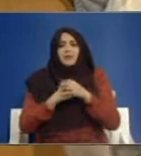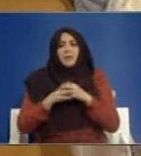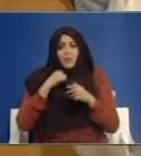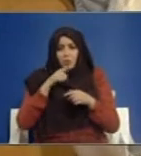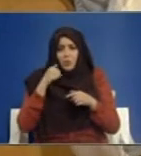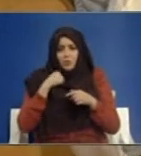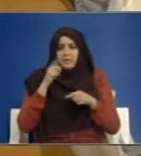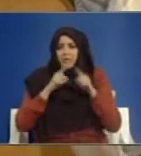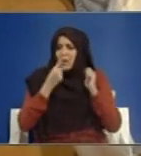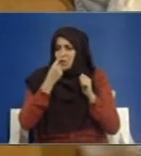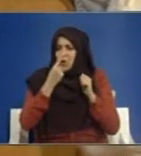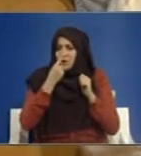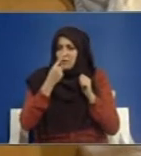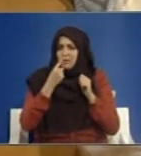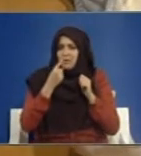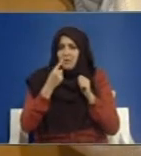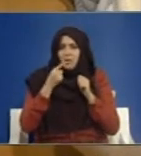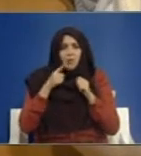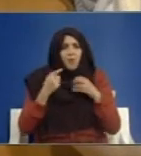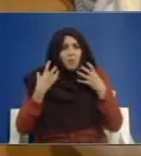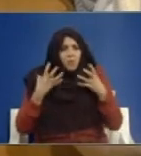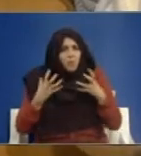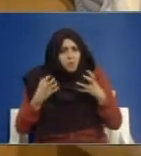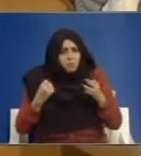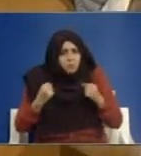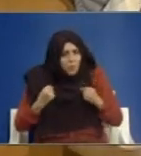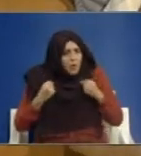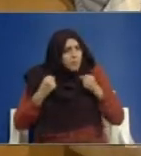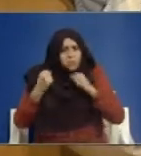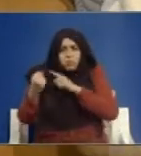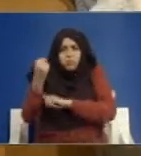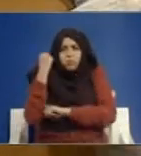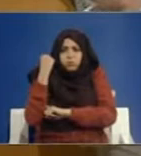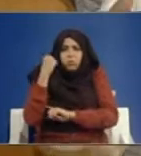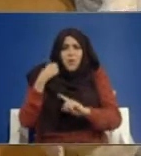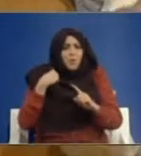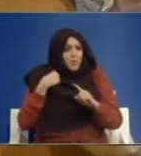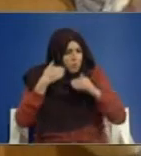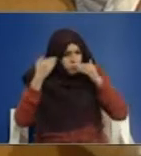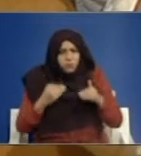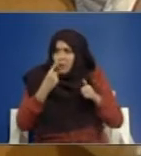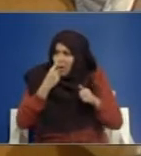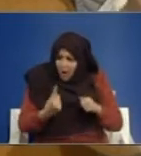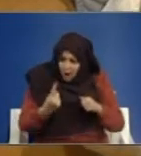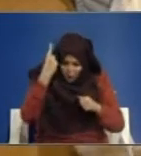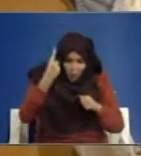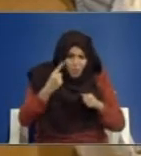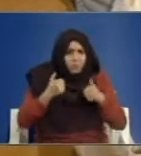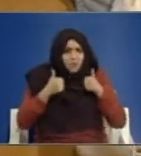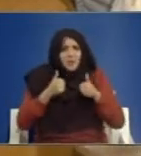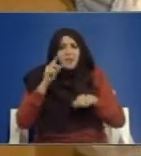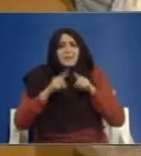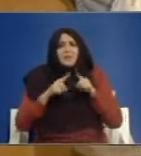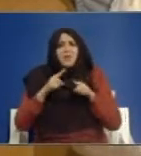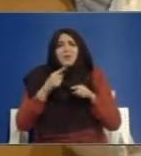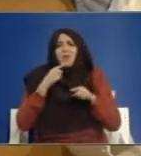نعيشوها، مرات ماذا به عنده أحد القدرة على الطاعة عجيبة وترك المعاصي، ومن ومرات يسيب